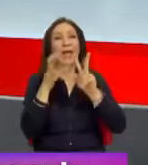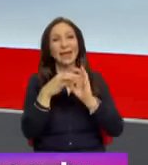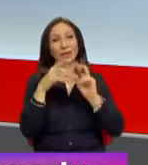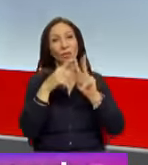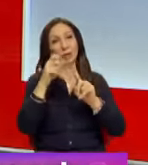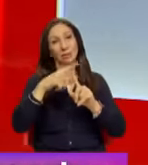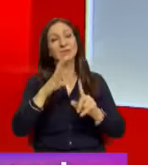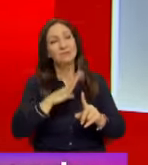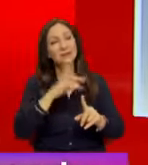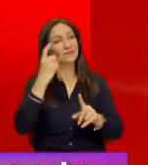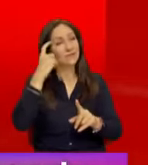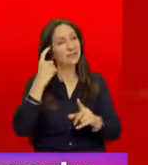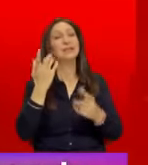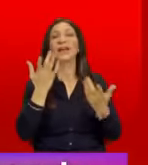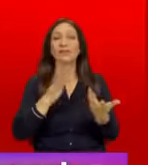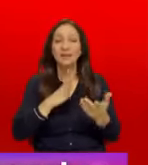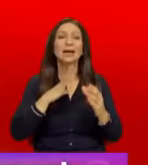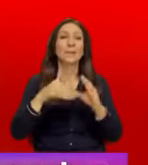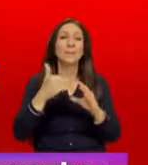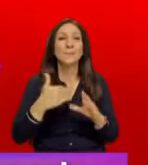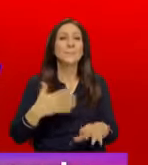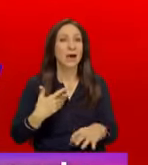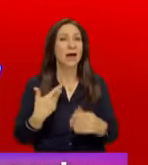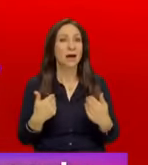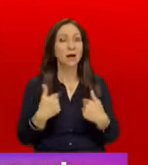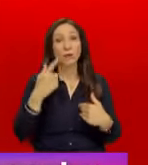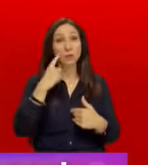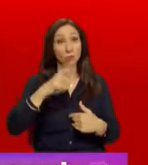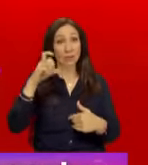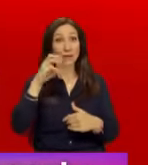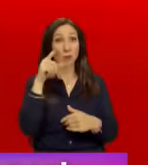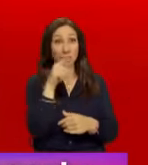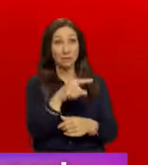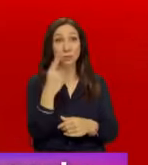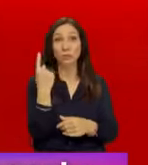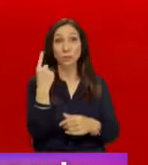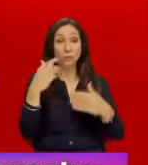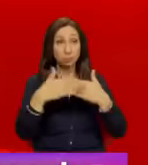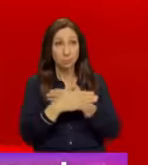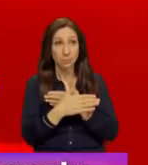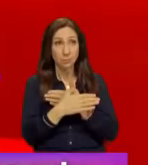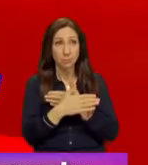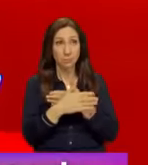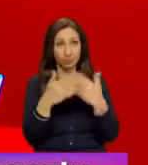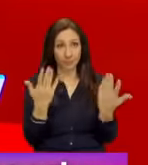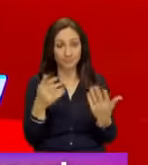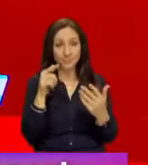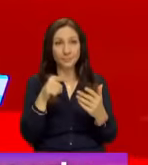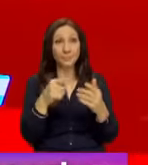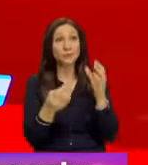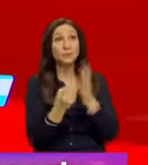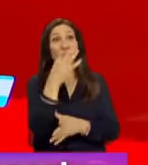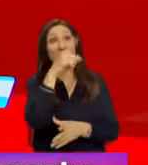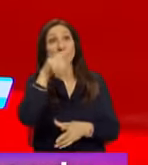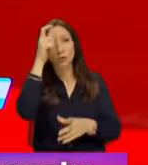var hem de sizin de görüşlerinizi, düşüncelerinizi merak ediyoruz. Cumhurbaşkanı Erdoğan dün geceyi ve bu ortaya